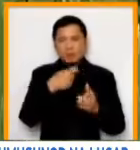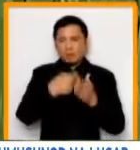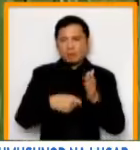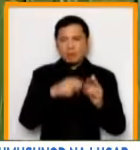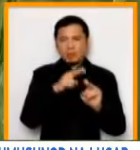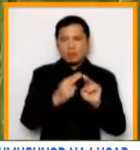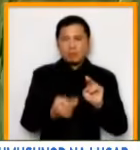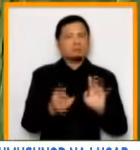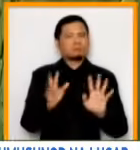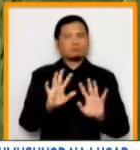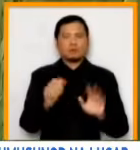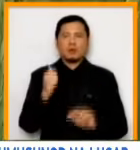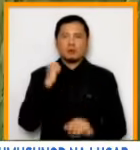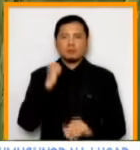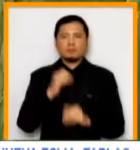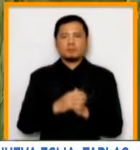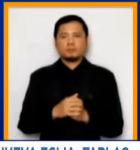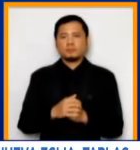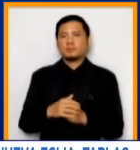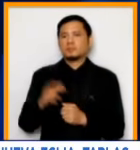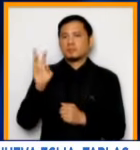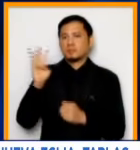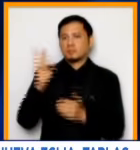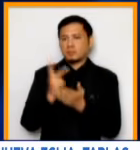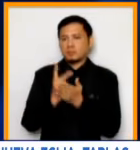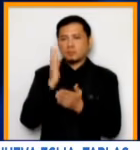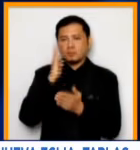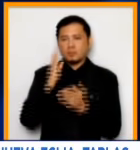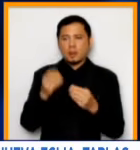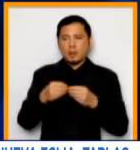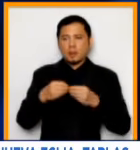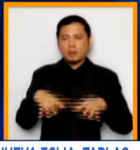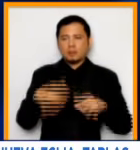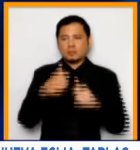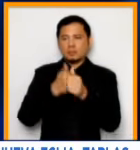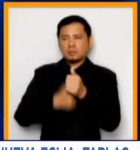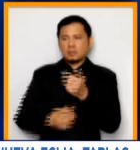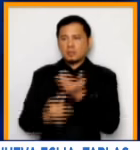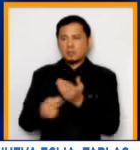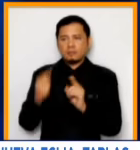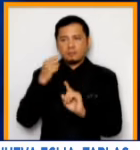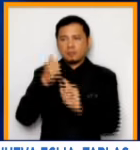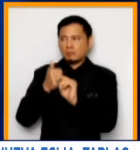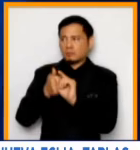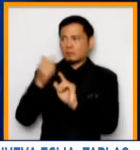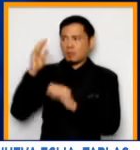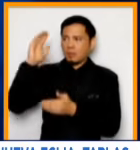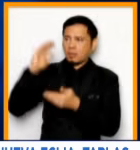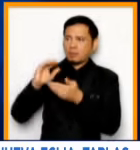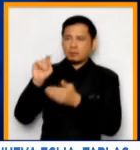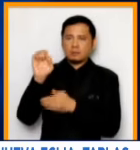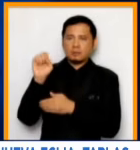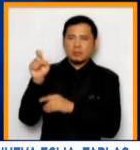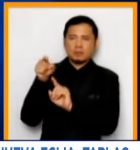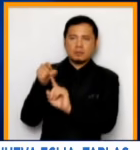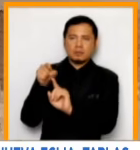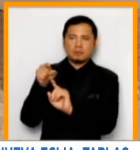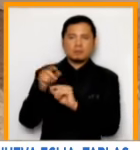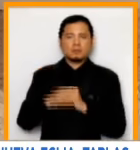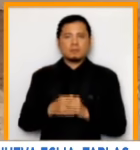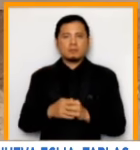ang mawawala dahil sa pagbaba ng tariff. Kung mababa ang koleksyon, liliit din yung pondo para pantulong sa mga